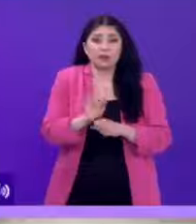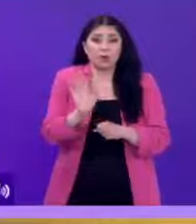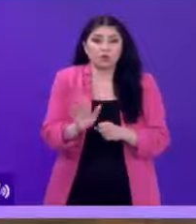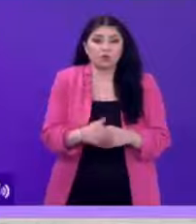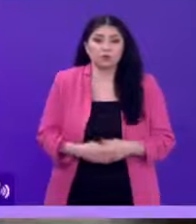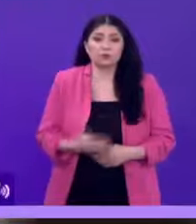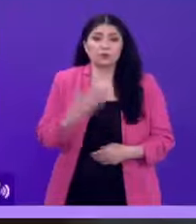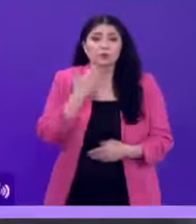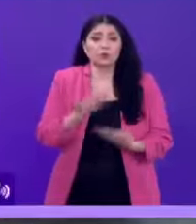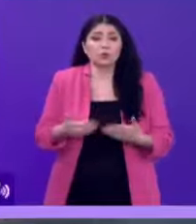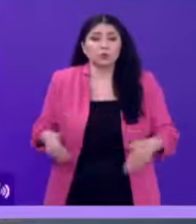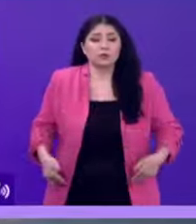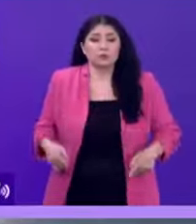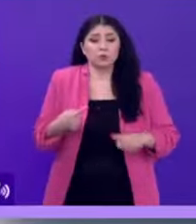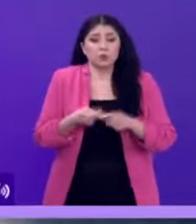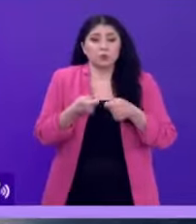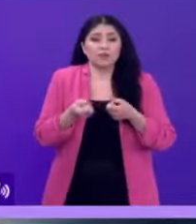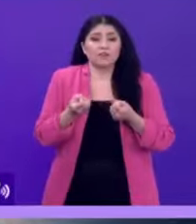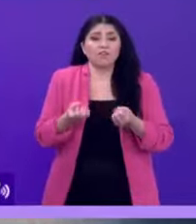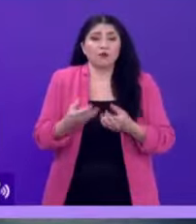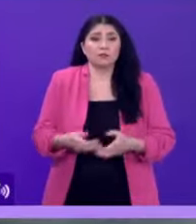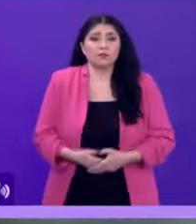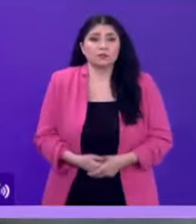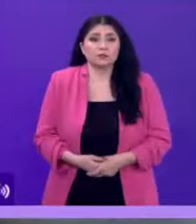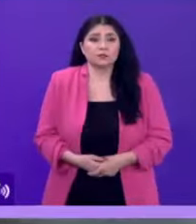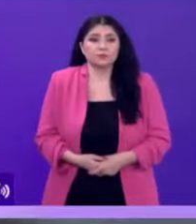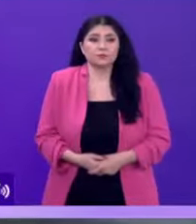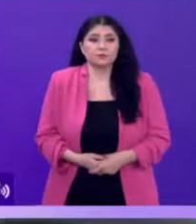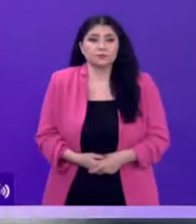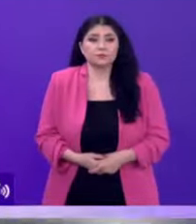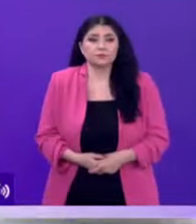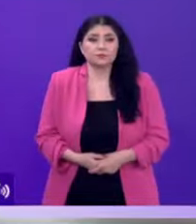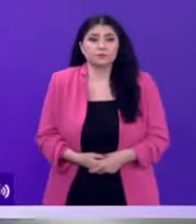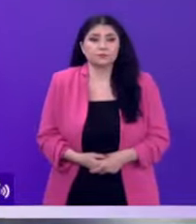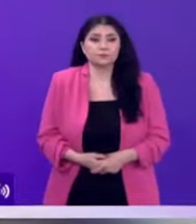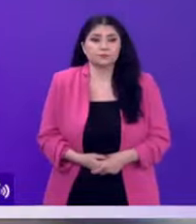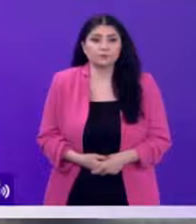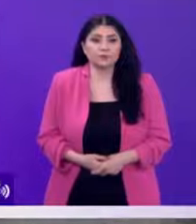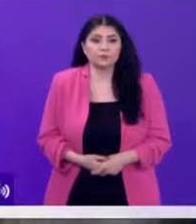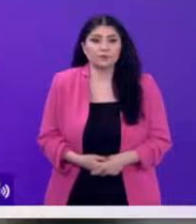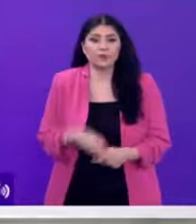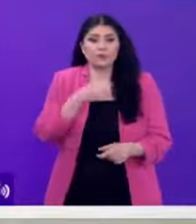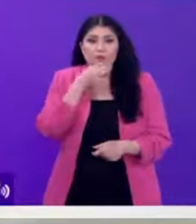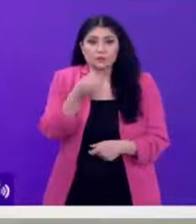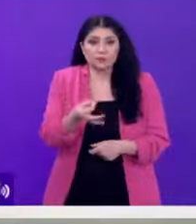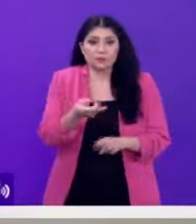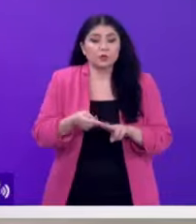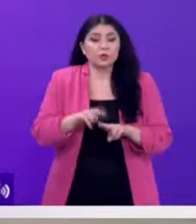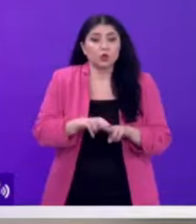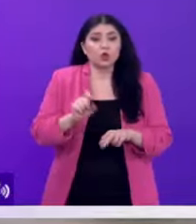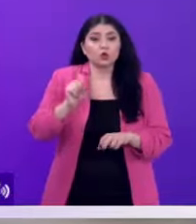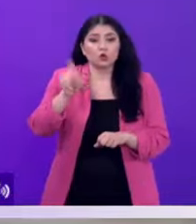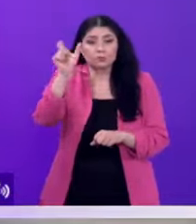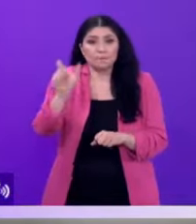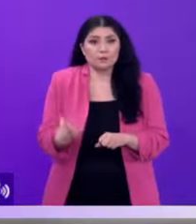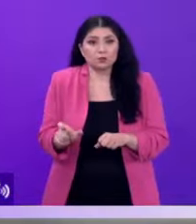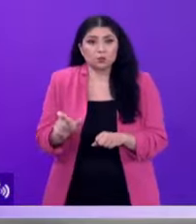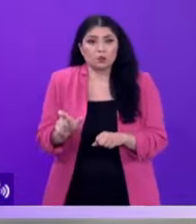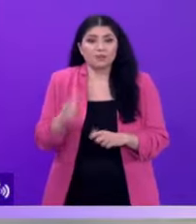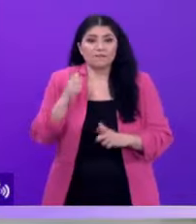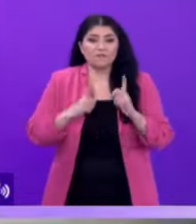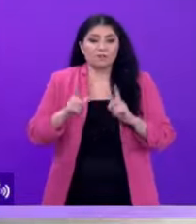Valentin, pentru prezență și pentru toate aceste informații pe care ni le-ai oferit. Așadar, vă reamintesc că 12 victime au